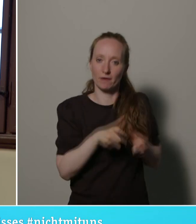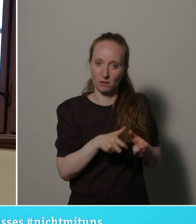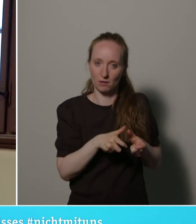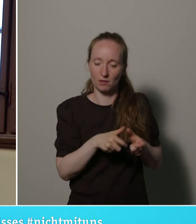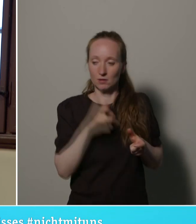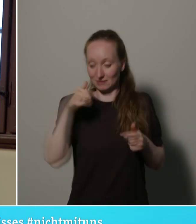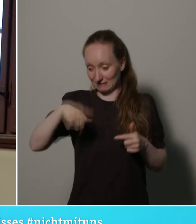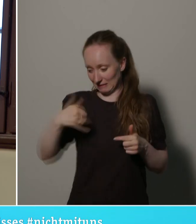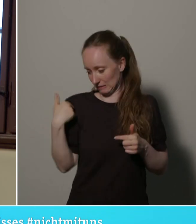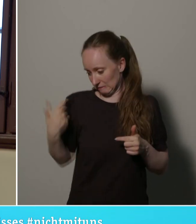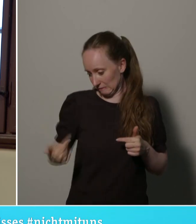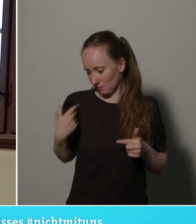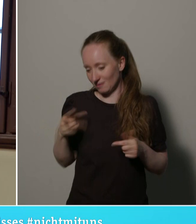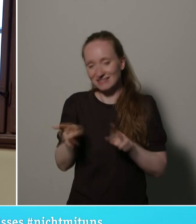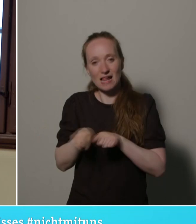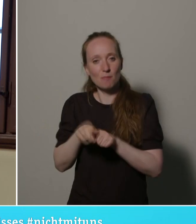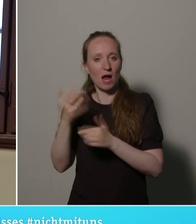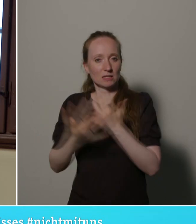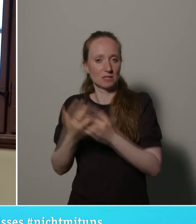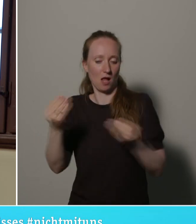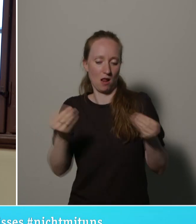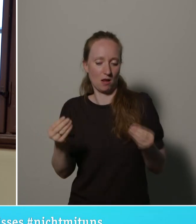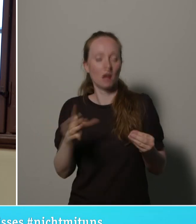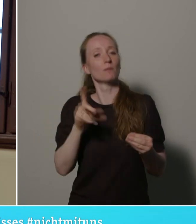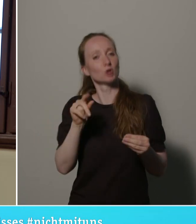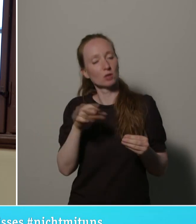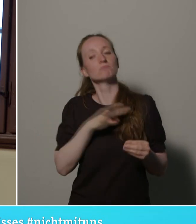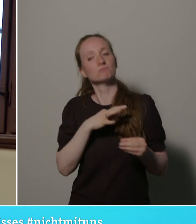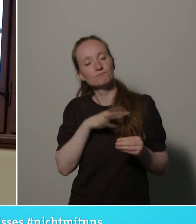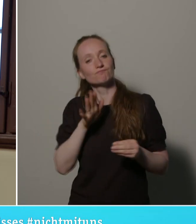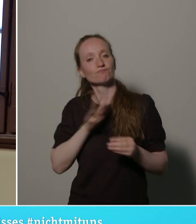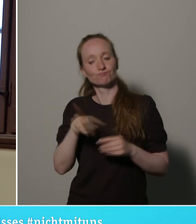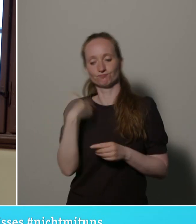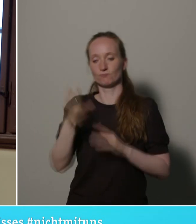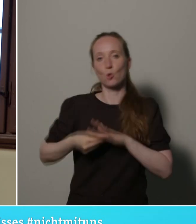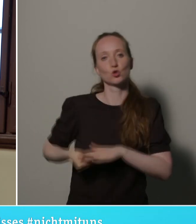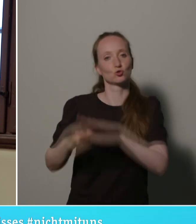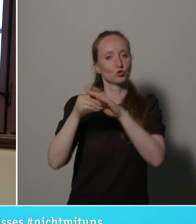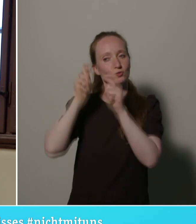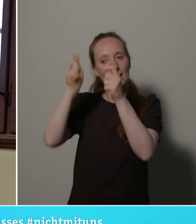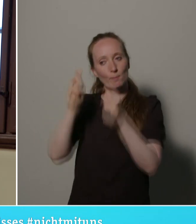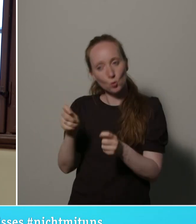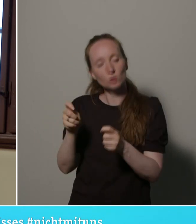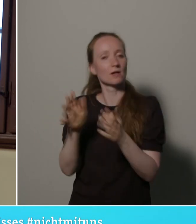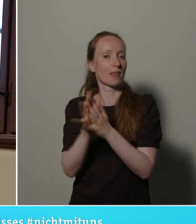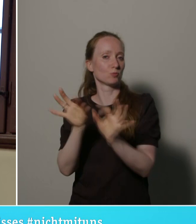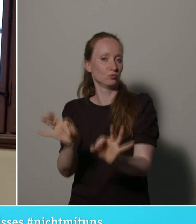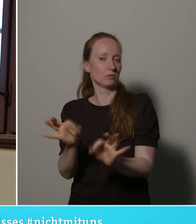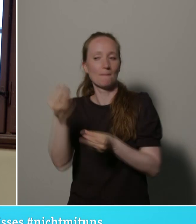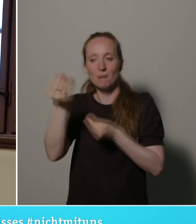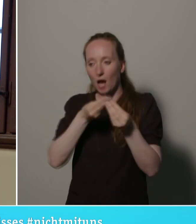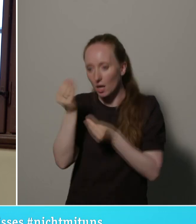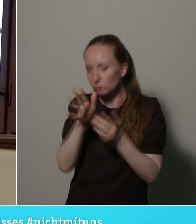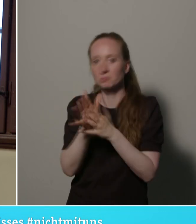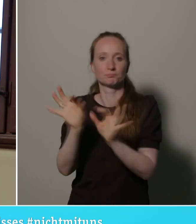und Unterstützungsangebote an dieser Stelle gut funktioniert haben. Und ich will ein weiteres Mal auch unterstreichen, die